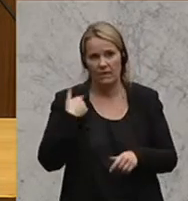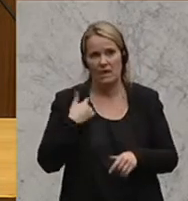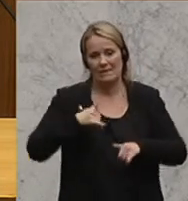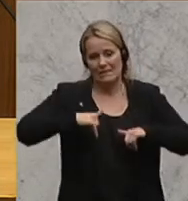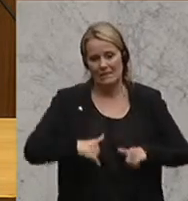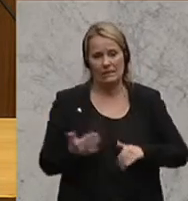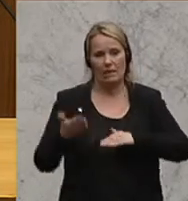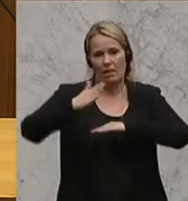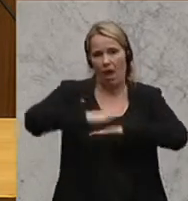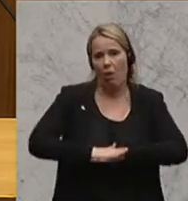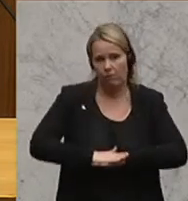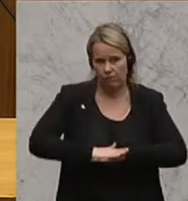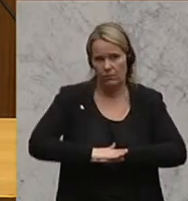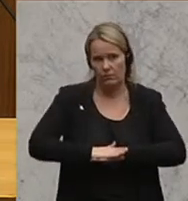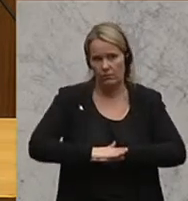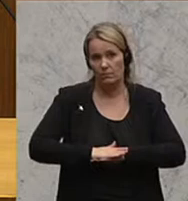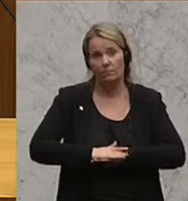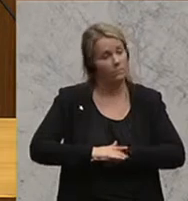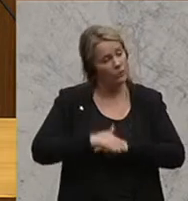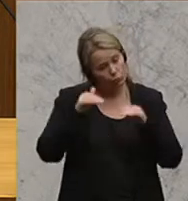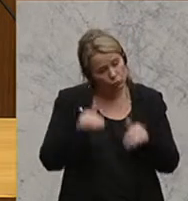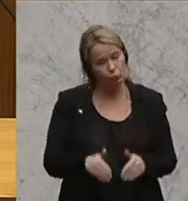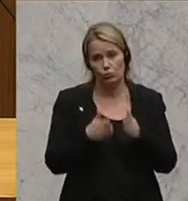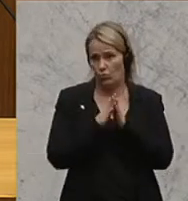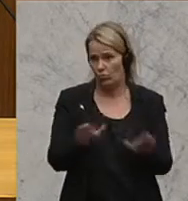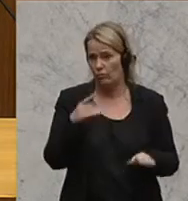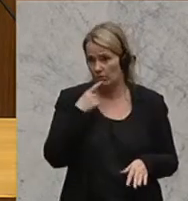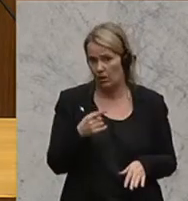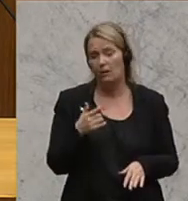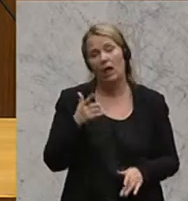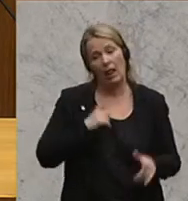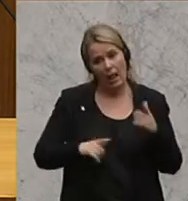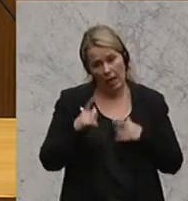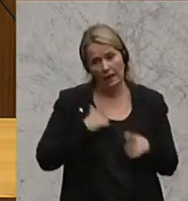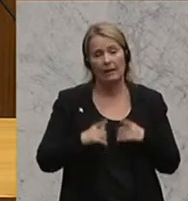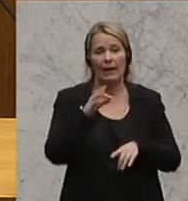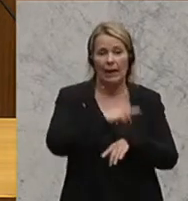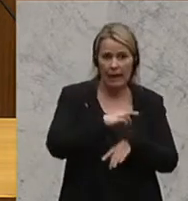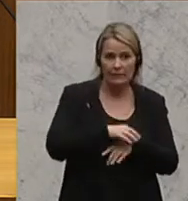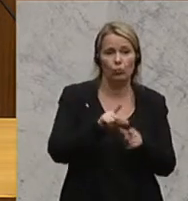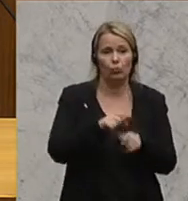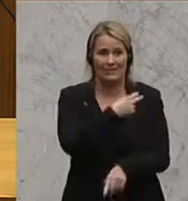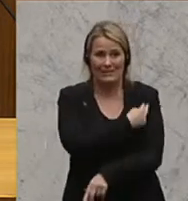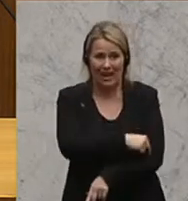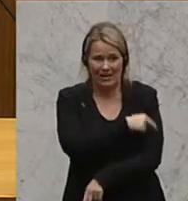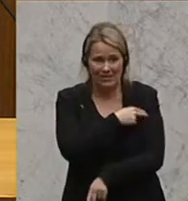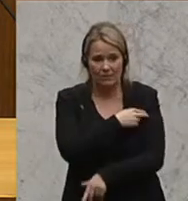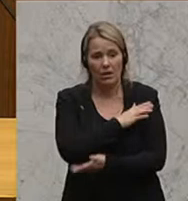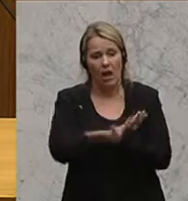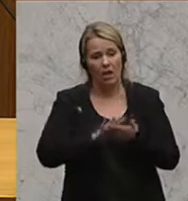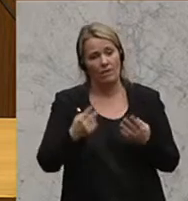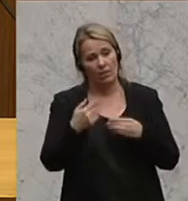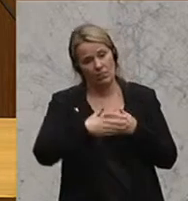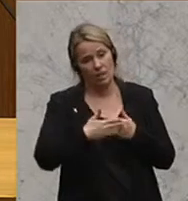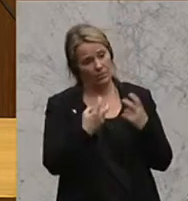gesessen sind. Es darf nicht unerwähnt bleiben, dass leider Ärzte und Sanitäter tatenlos